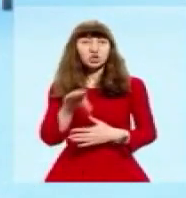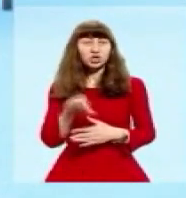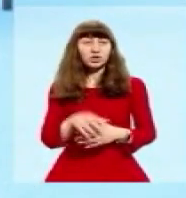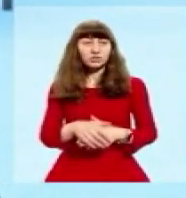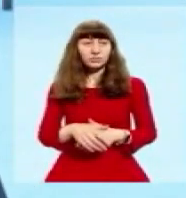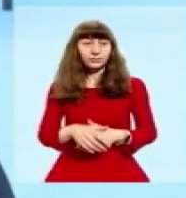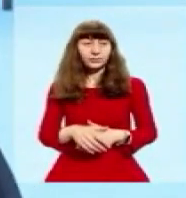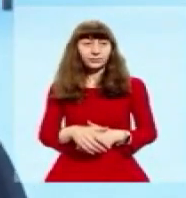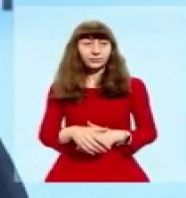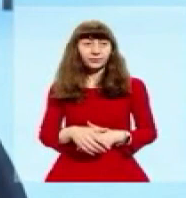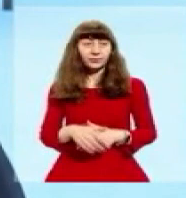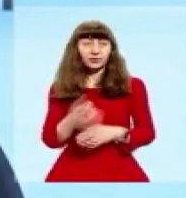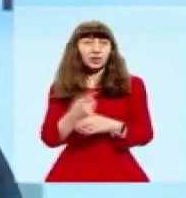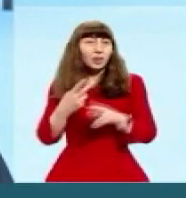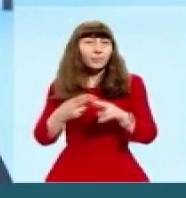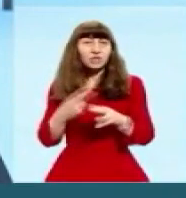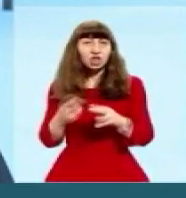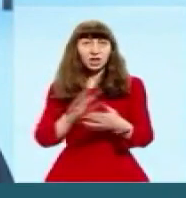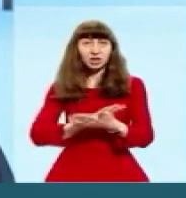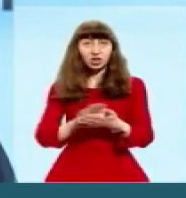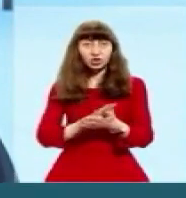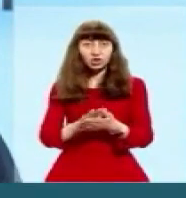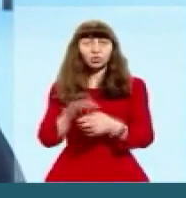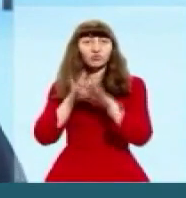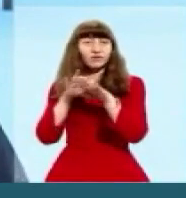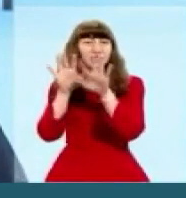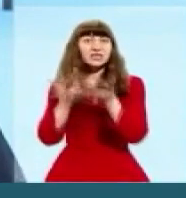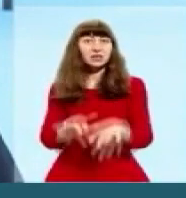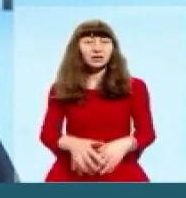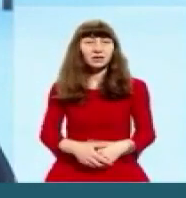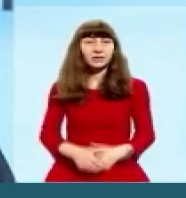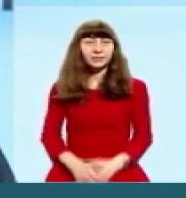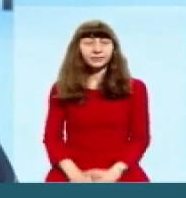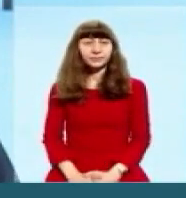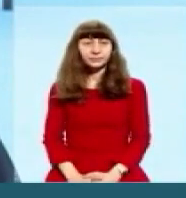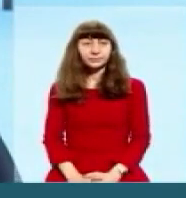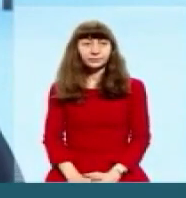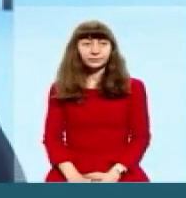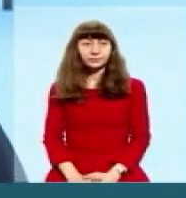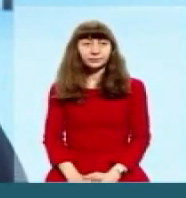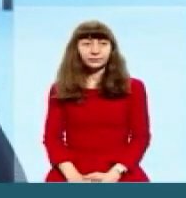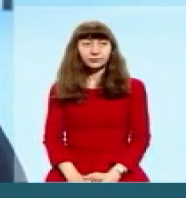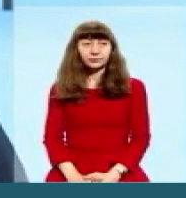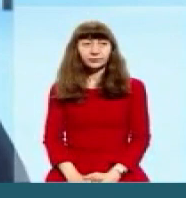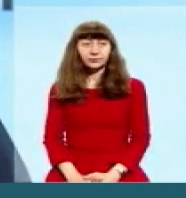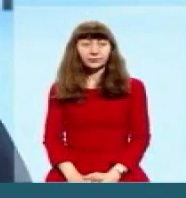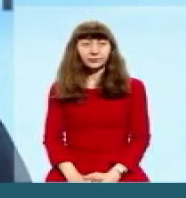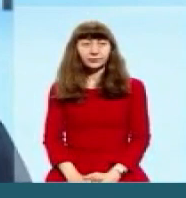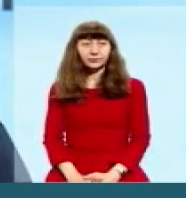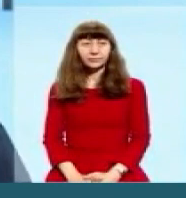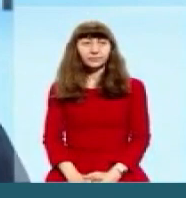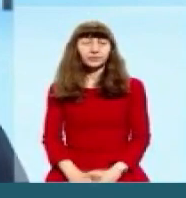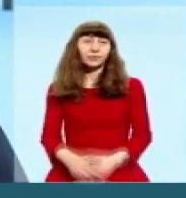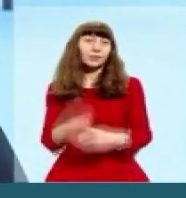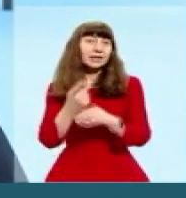Машины на ночь оставляют, это затрудняет производить вывоз. В то же время и гридирование с подметанием тоже это затрудняет. Как